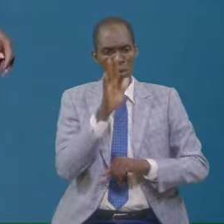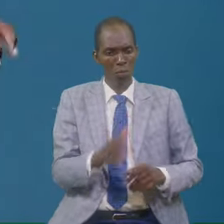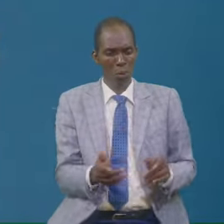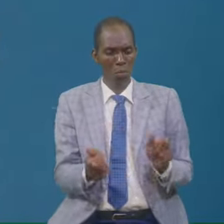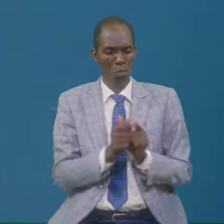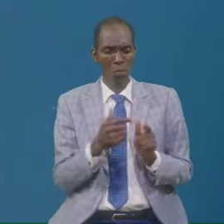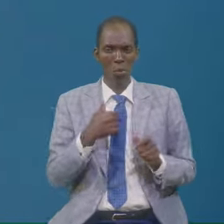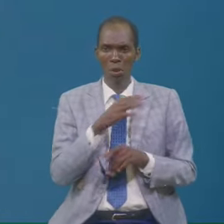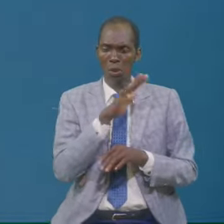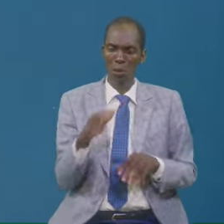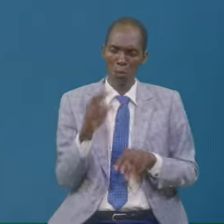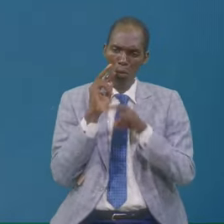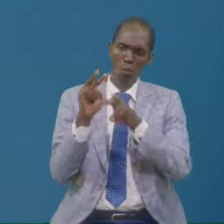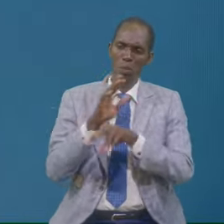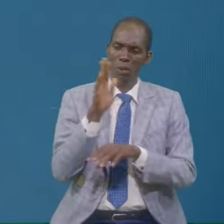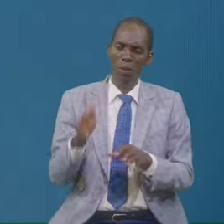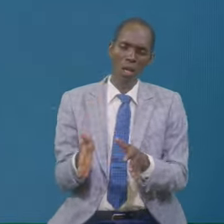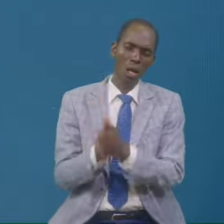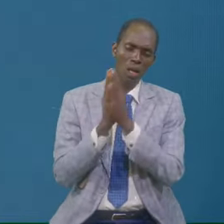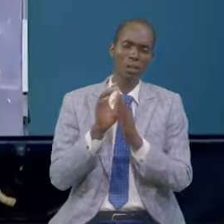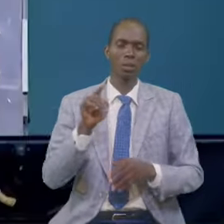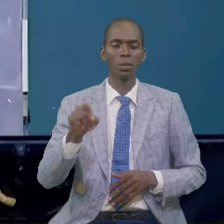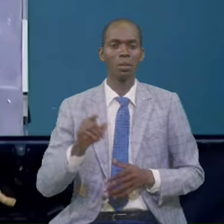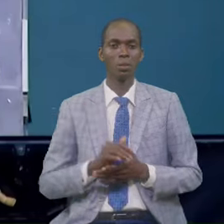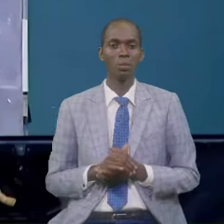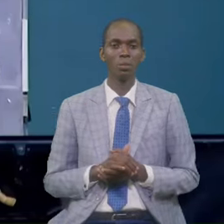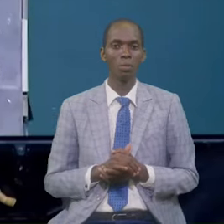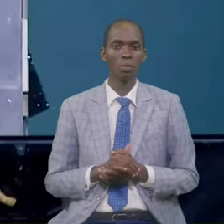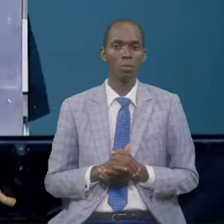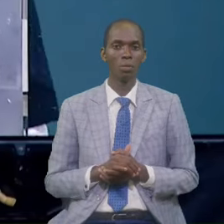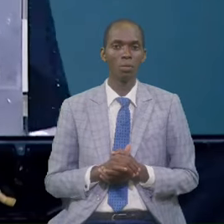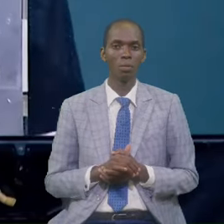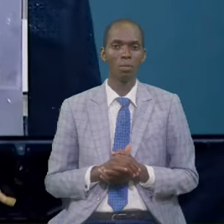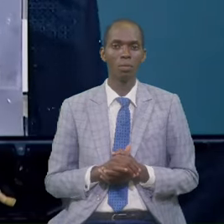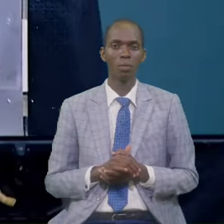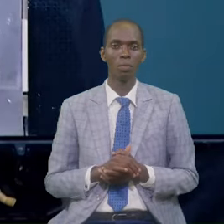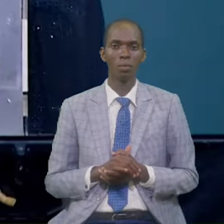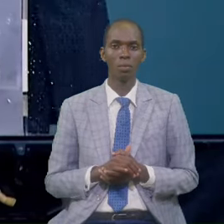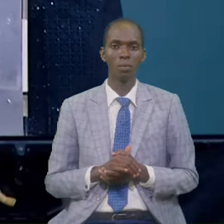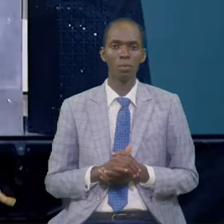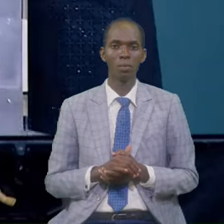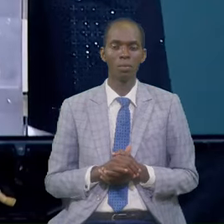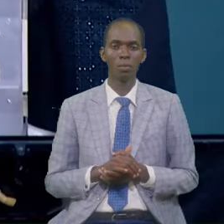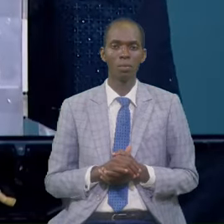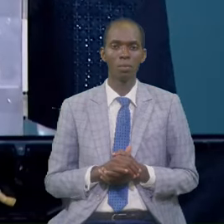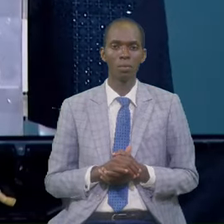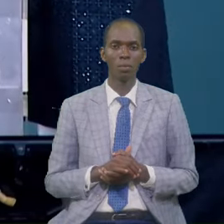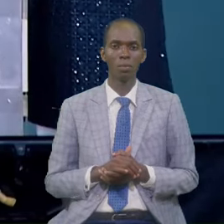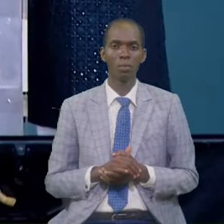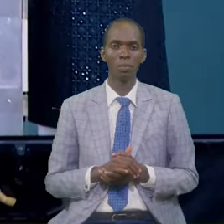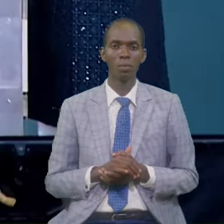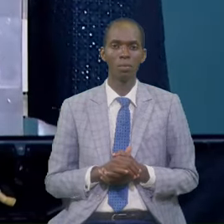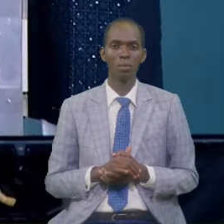him. ఆ టౌన్ లో ఉన్న లాయర్ వచ్చి మీకు ఏదైనా సాయం చేసే ప్రయత్నం చేస్తే ఆయన మిమ్మల్ని అడగలేరు, మీరు ఆయన అడగలేరు, జీవిత పరిధిని అవధిని